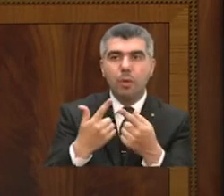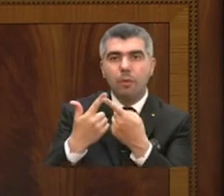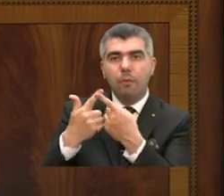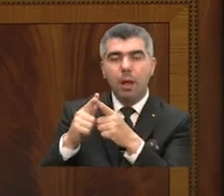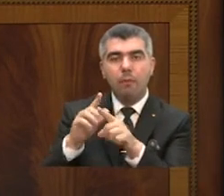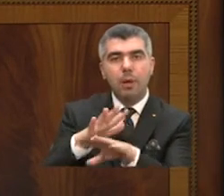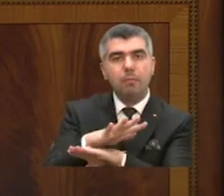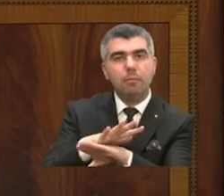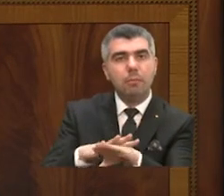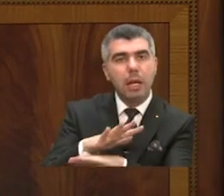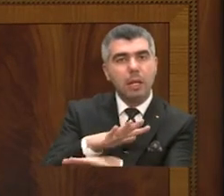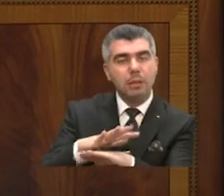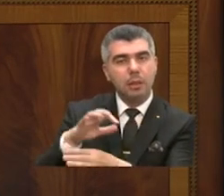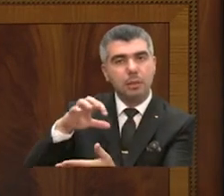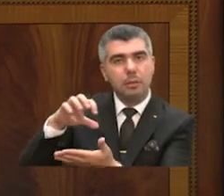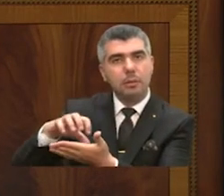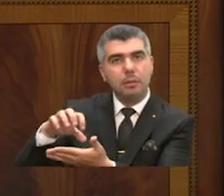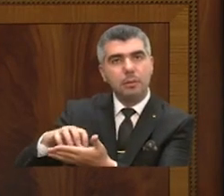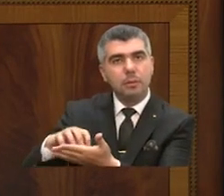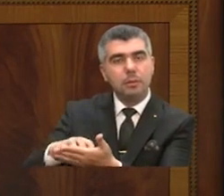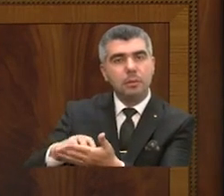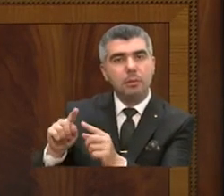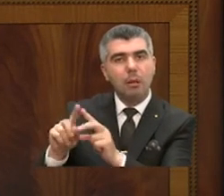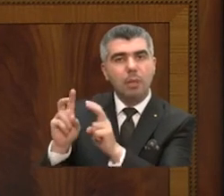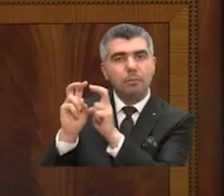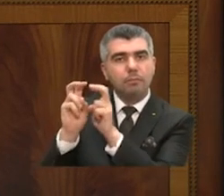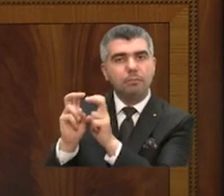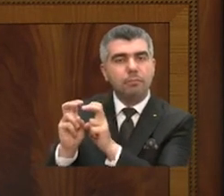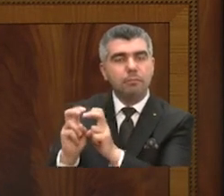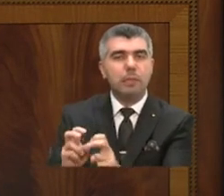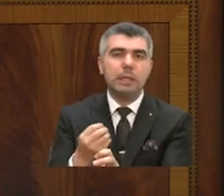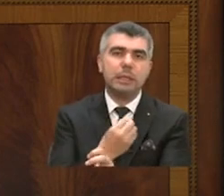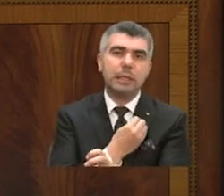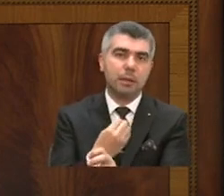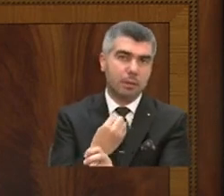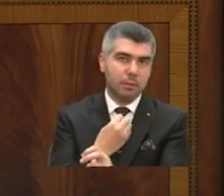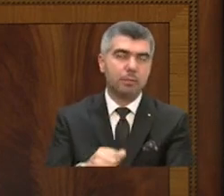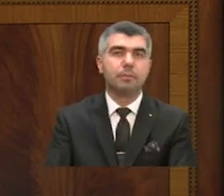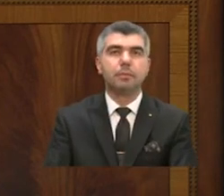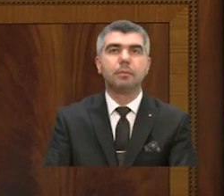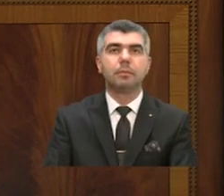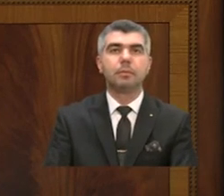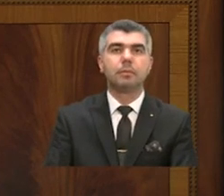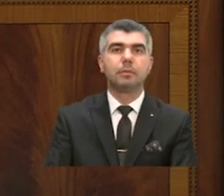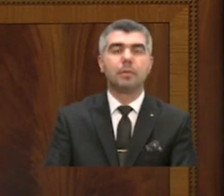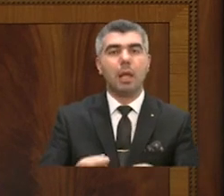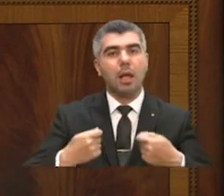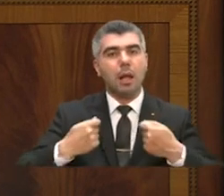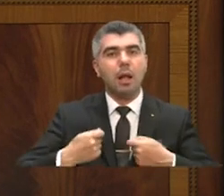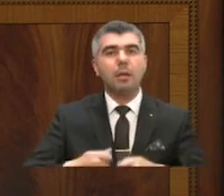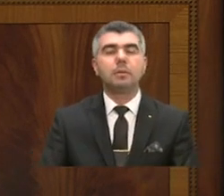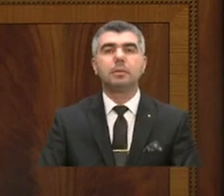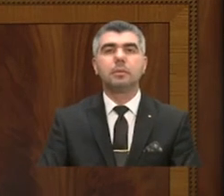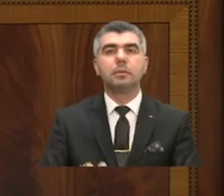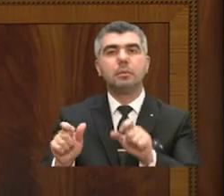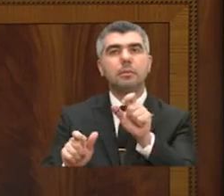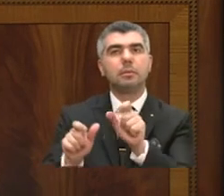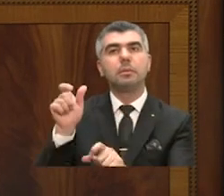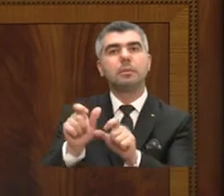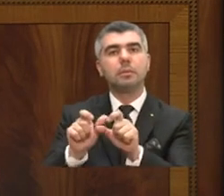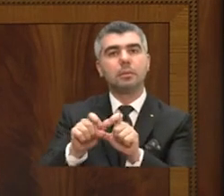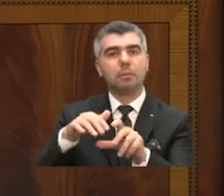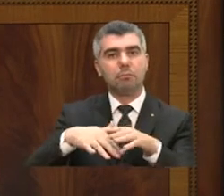والجهات التي تعرف ضعفا في العرض الصحي. السيد الرئيس المحترم، السيدة والسادة